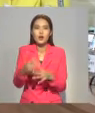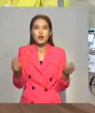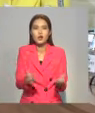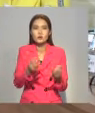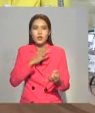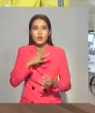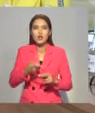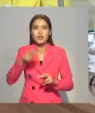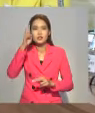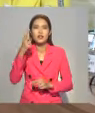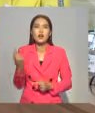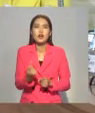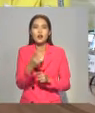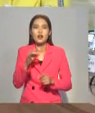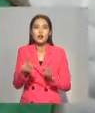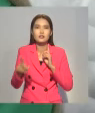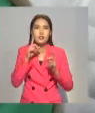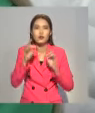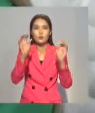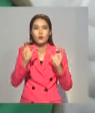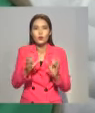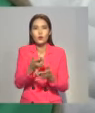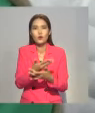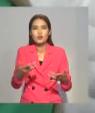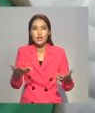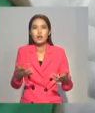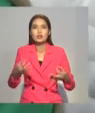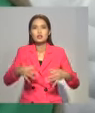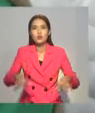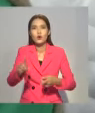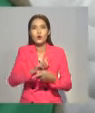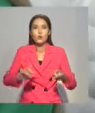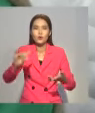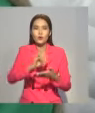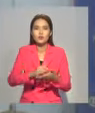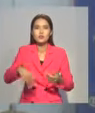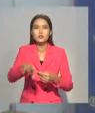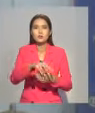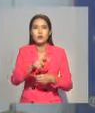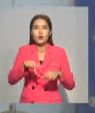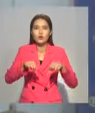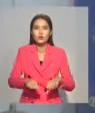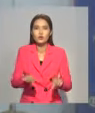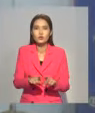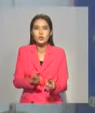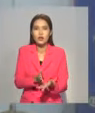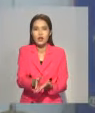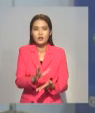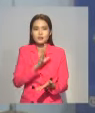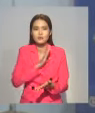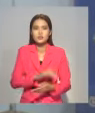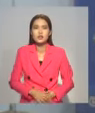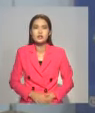Елімізде алғаш рет референдум өтіп, конституцияға өзгеріс енгізілді. Барлығы да адамның құқығын қорғауға бағытталған. Мен ойлап тұрмын, жеке